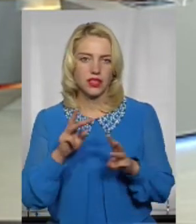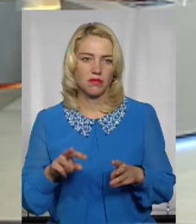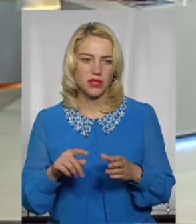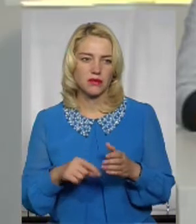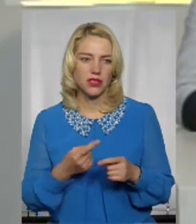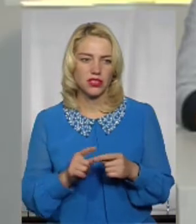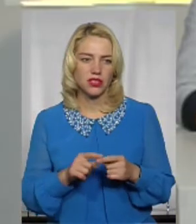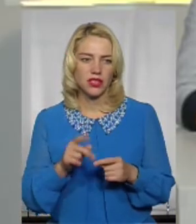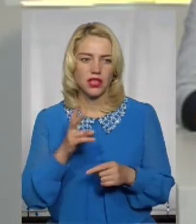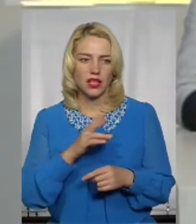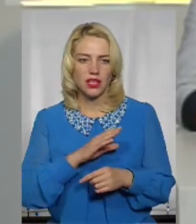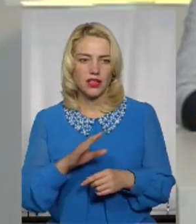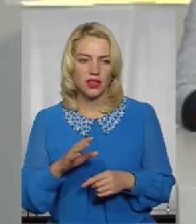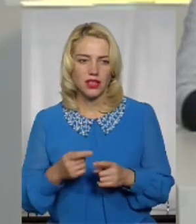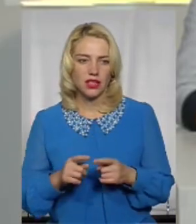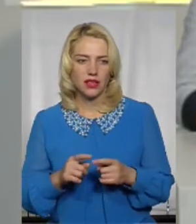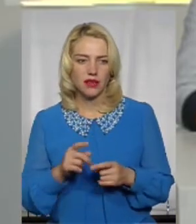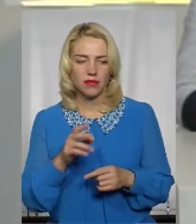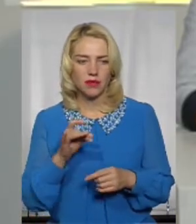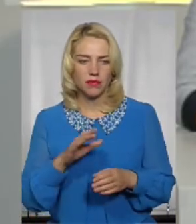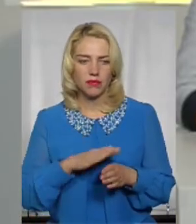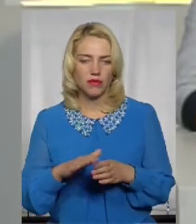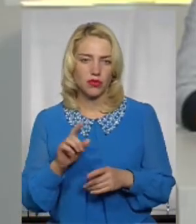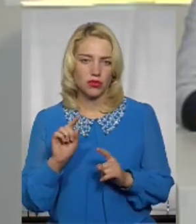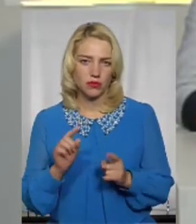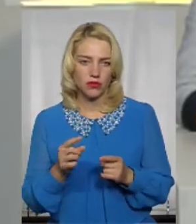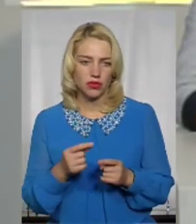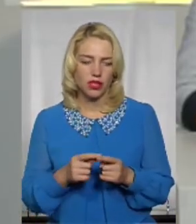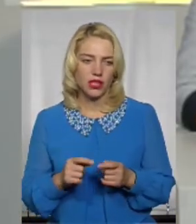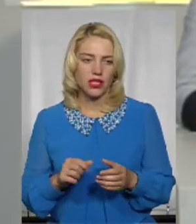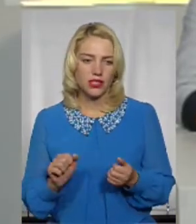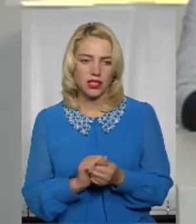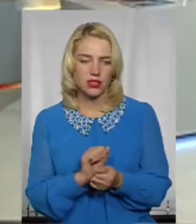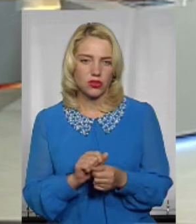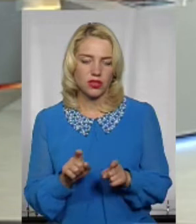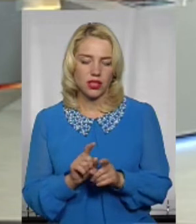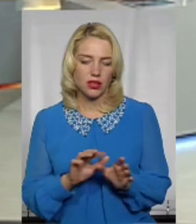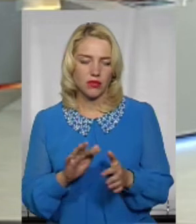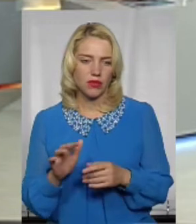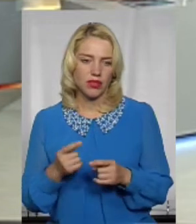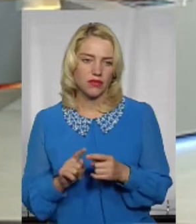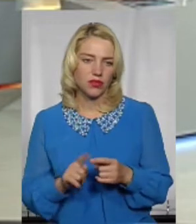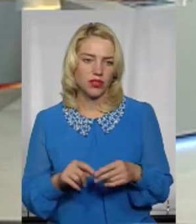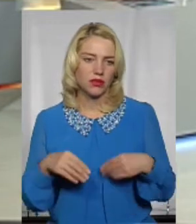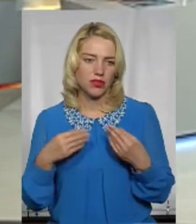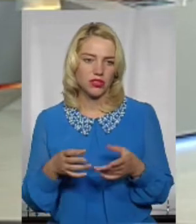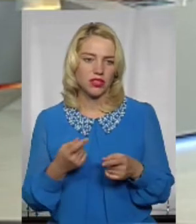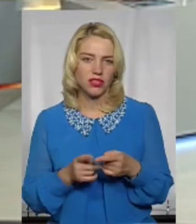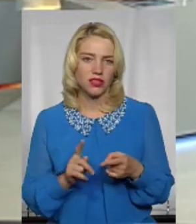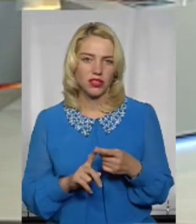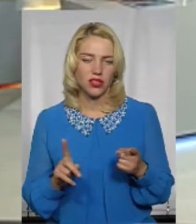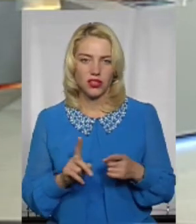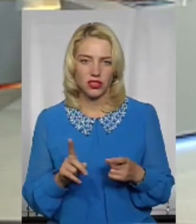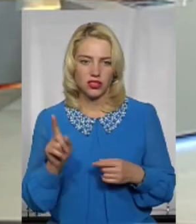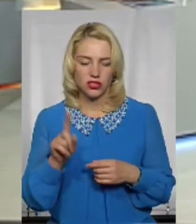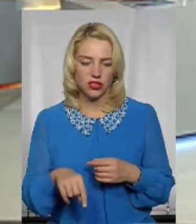забезпеченість не дотримувалася природна, і тому засушливі такі моменти, вони спричиняли до того, що